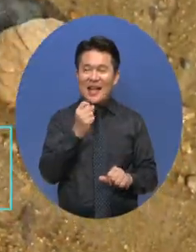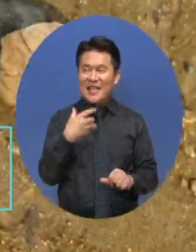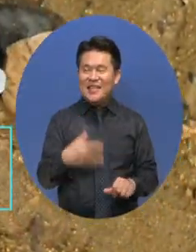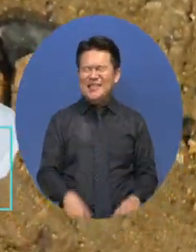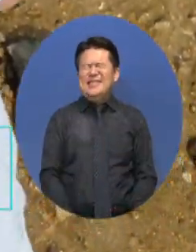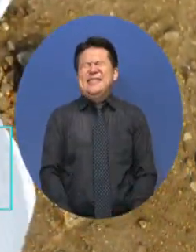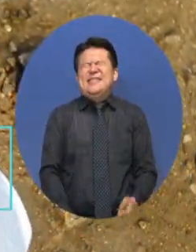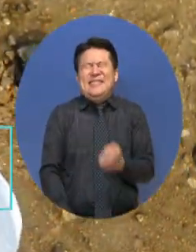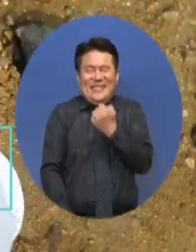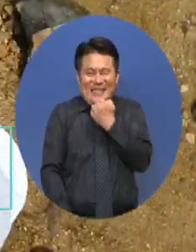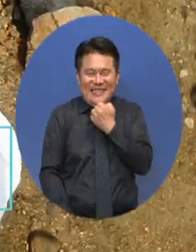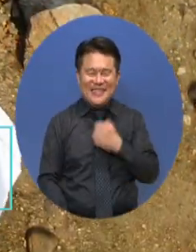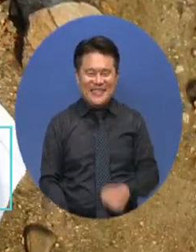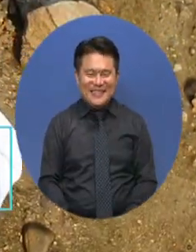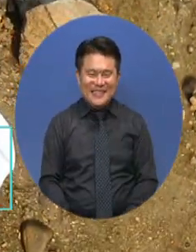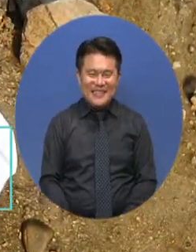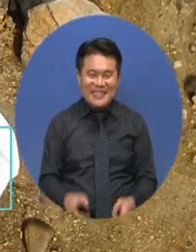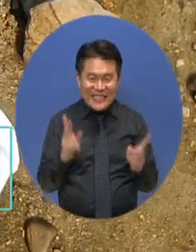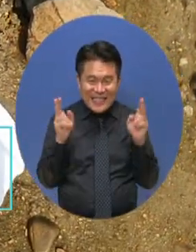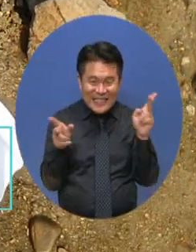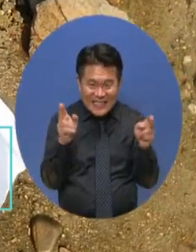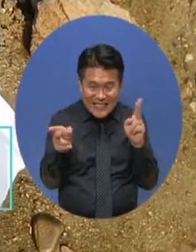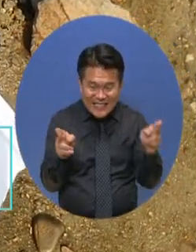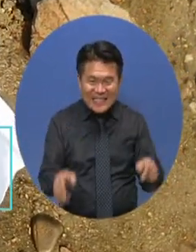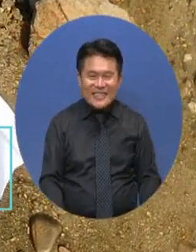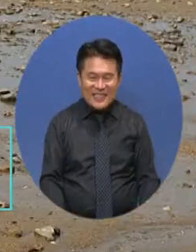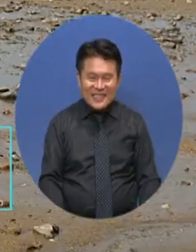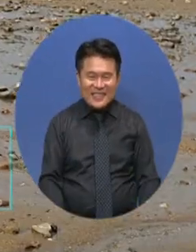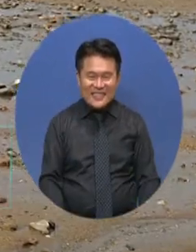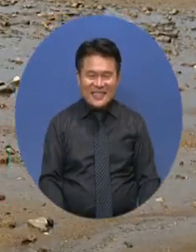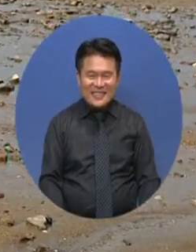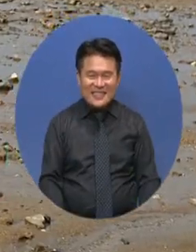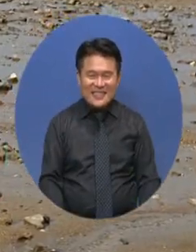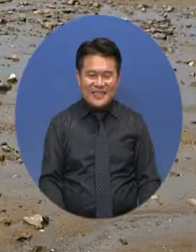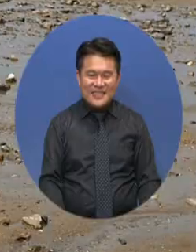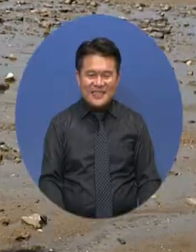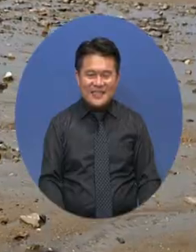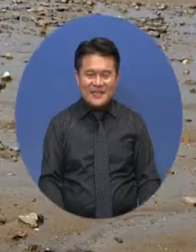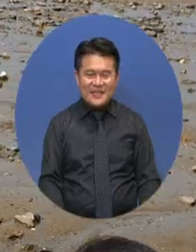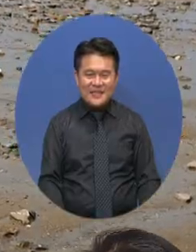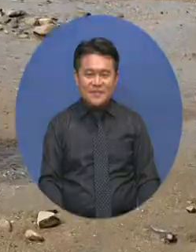흙이야? 꽃게야, 꽃게. 꽃게야?